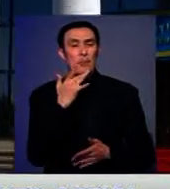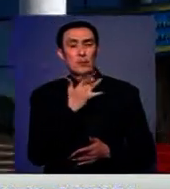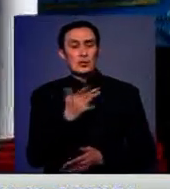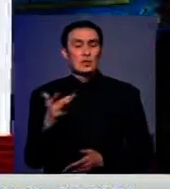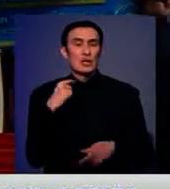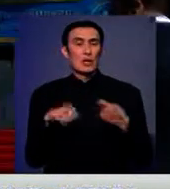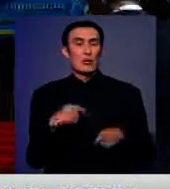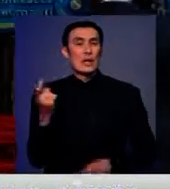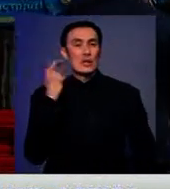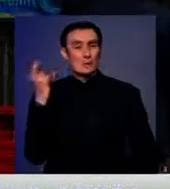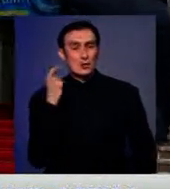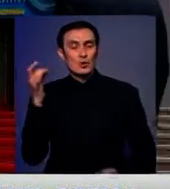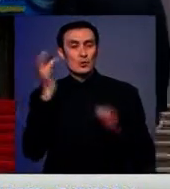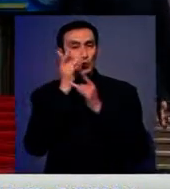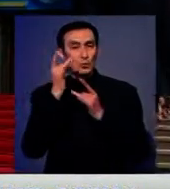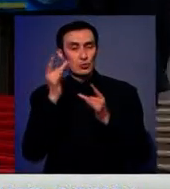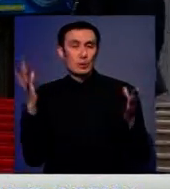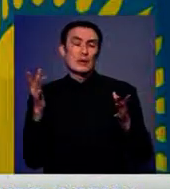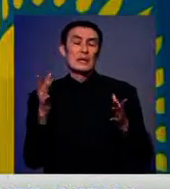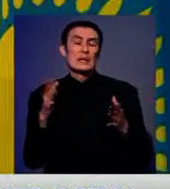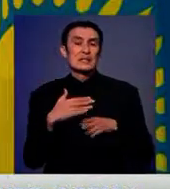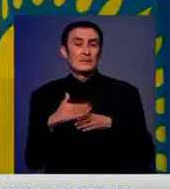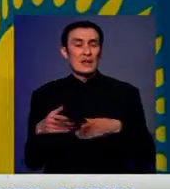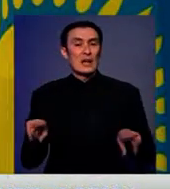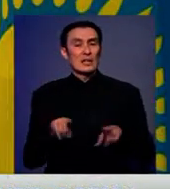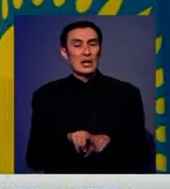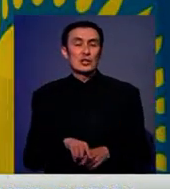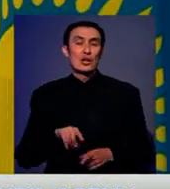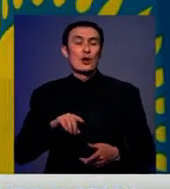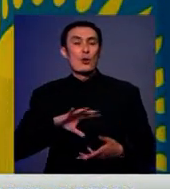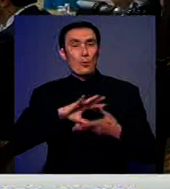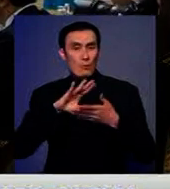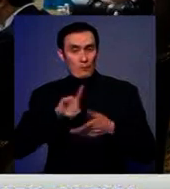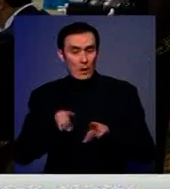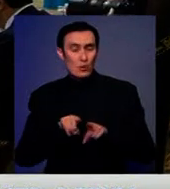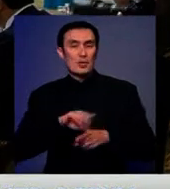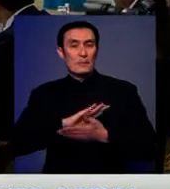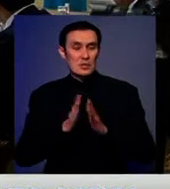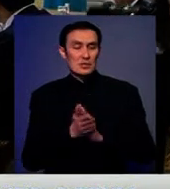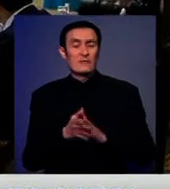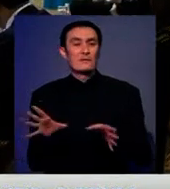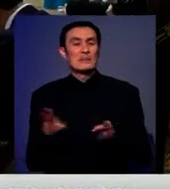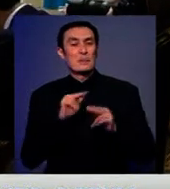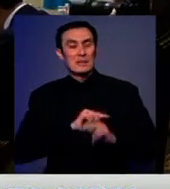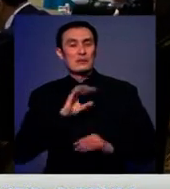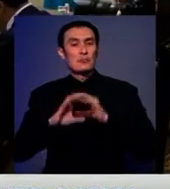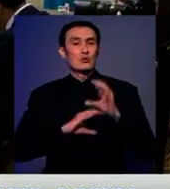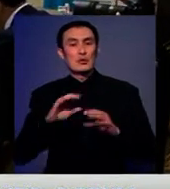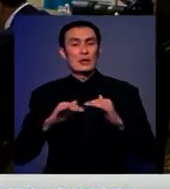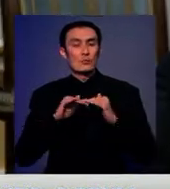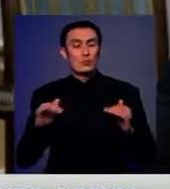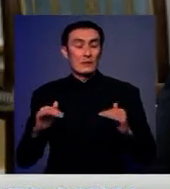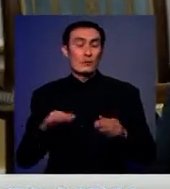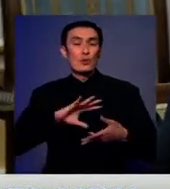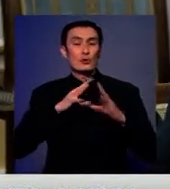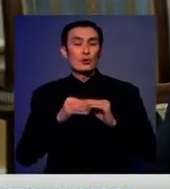политической, торгово-экономической и культурно-гуманитарной сферах, а также пришли к общим позициям в вопросах взаимодействия на международной арене. По